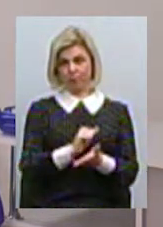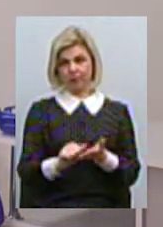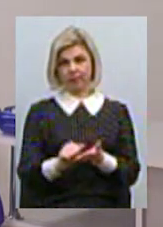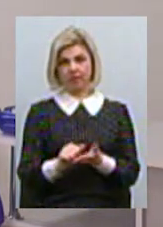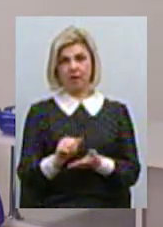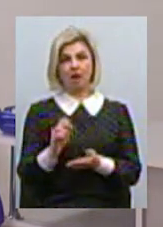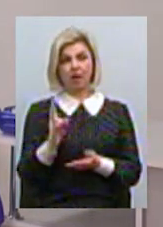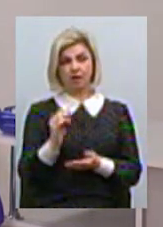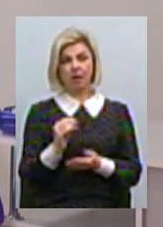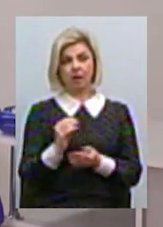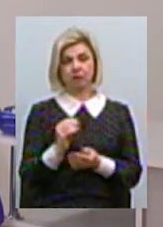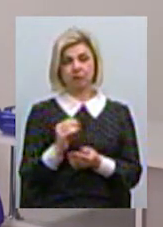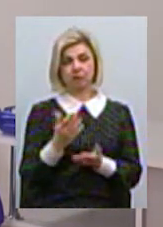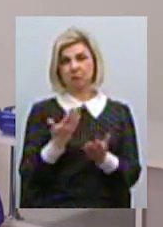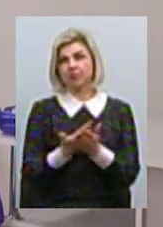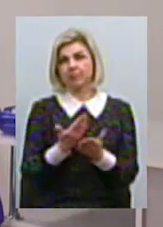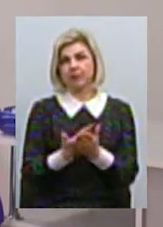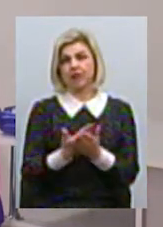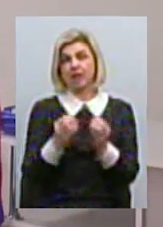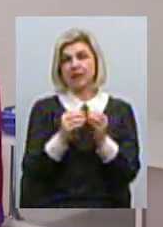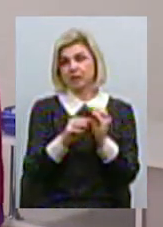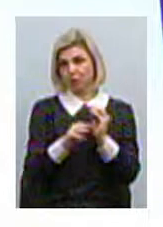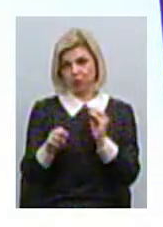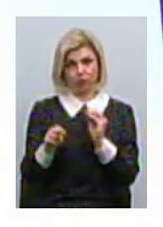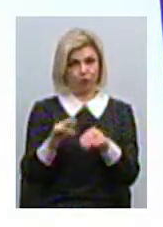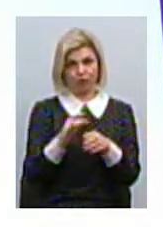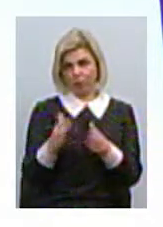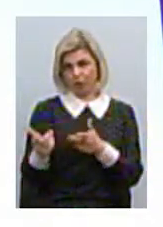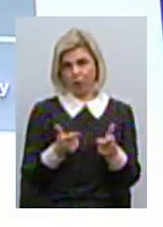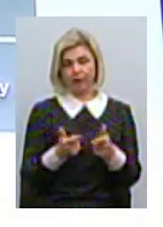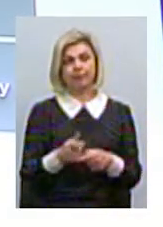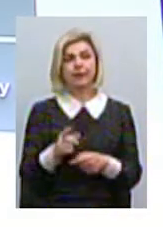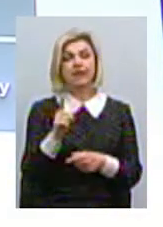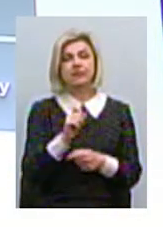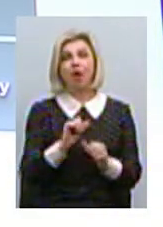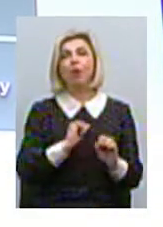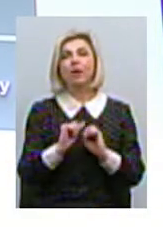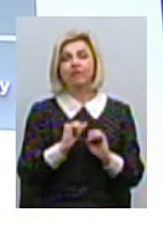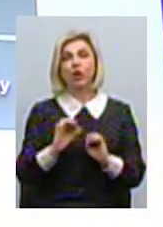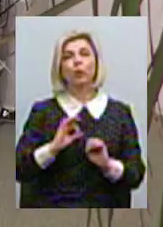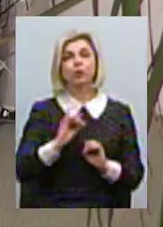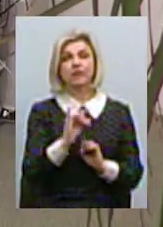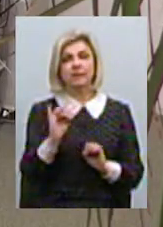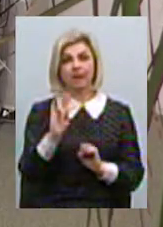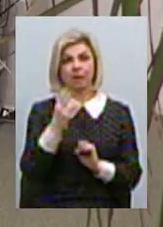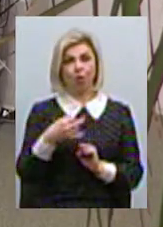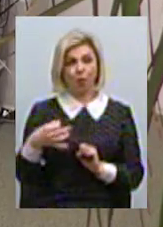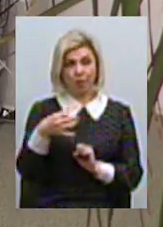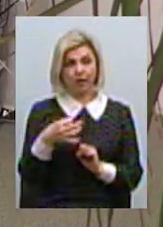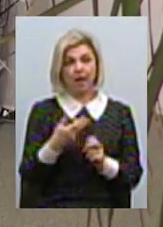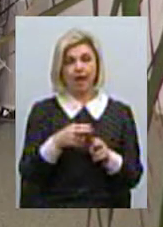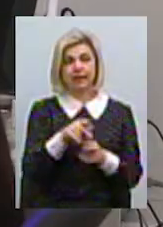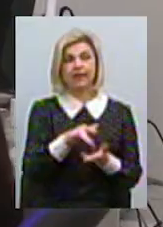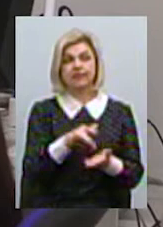це вийшло десь хвилин 10. За даними Головного управління юстиції у Миколаївській області, до Миколаївського